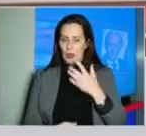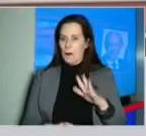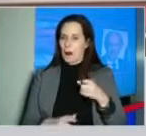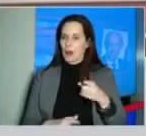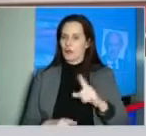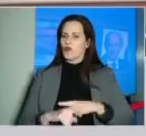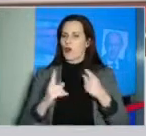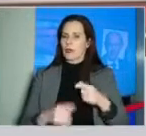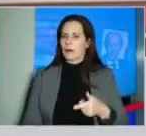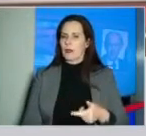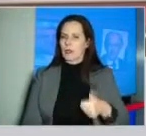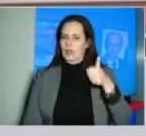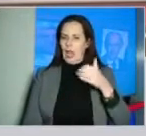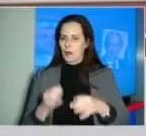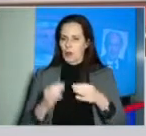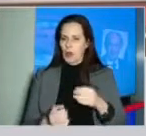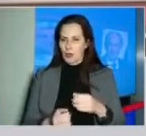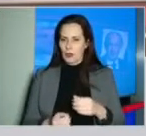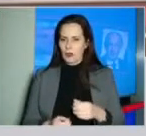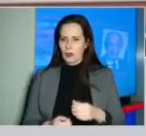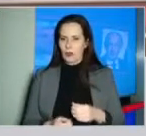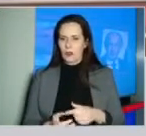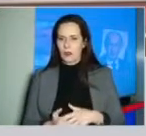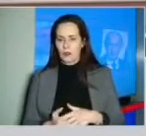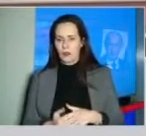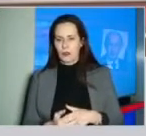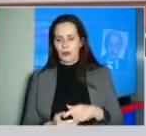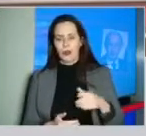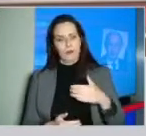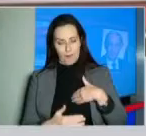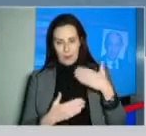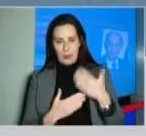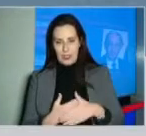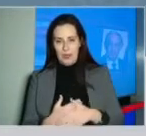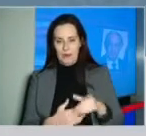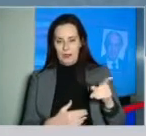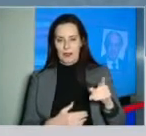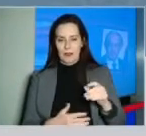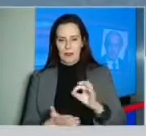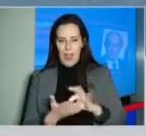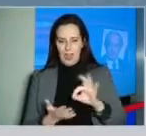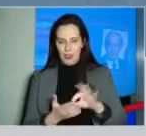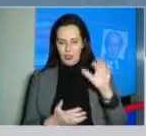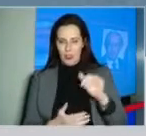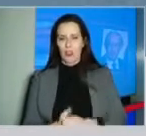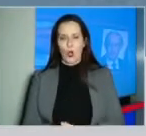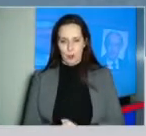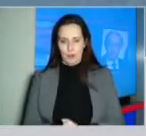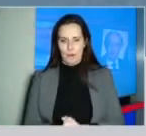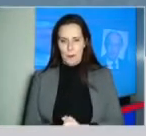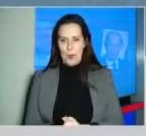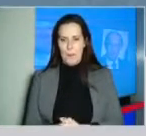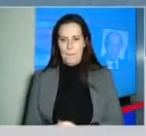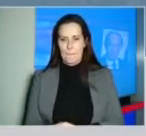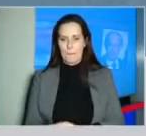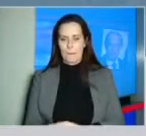אתם נבדלים מהילד שקד היום? או לא אתם, או מי שמייצג את זה כבית יהודי. אנחנו נפרדים מיאיר קראוס. יאיר, תודה. תודה, יאיר, החכמת אותנו.